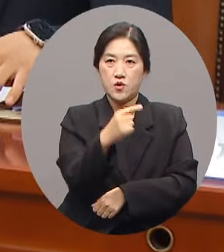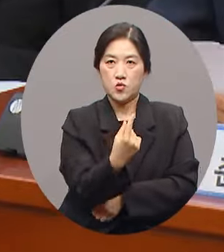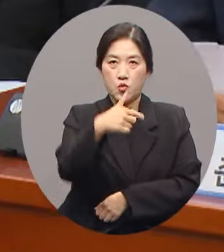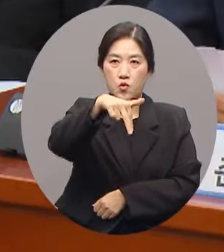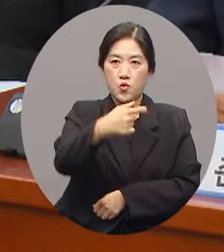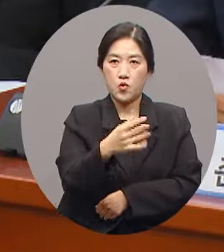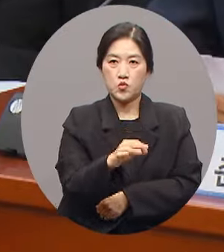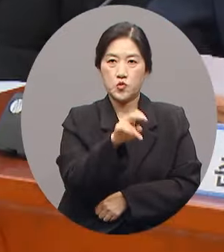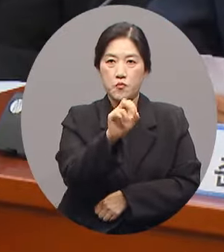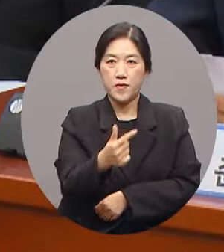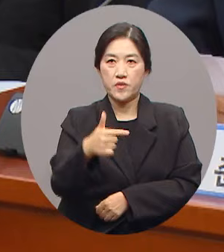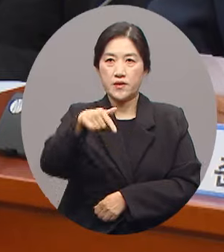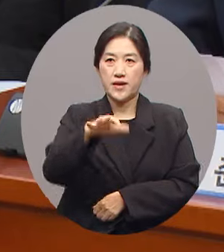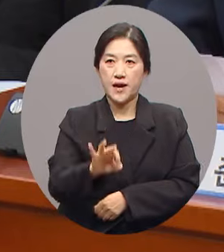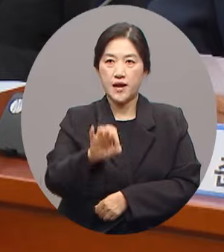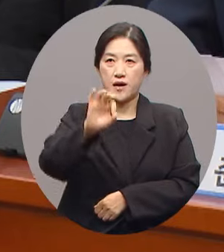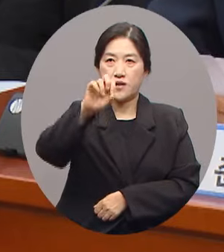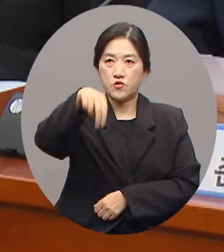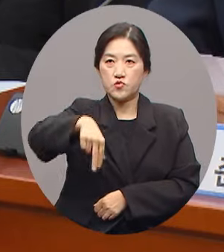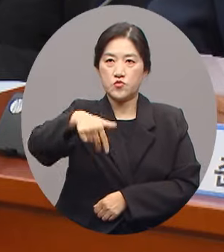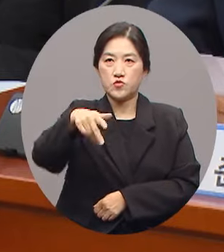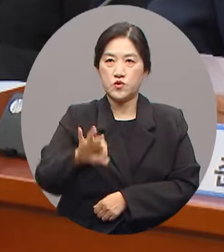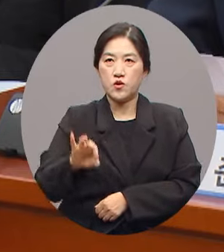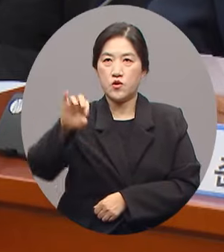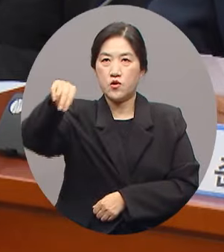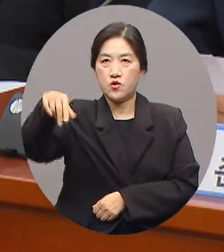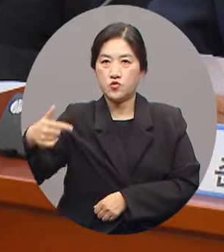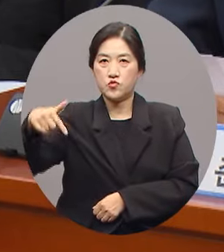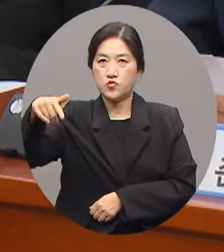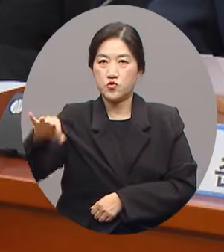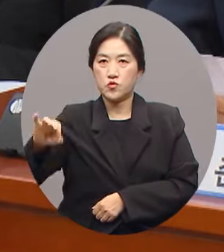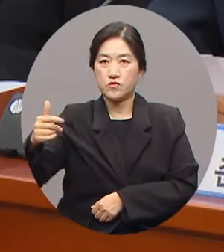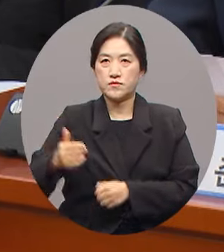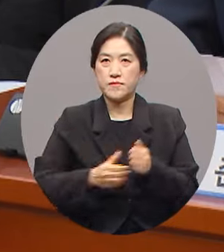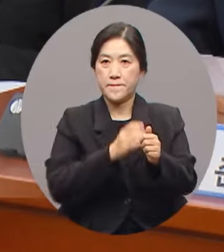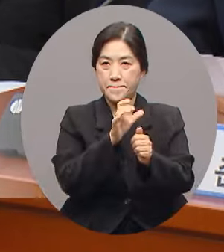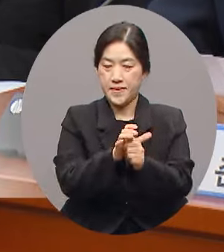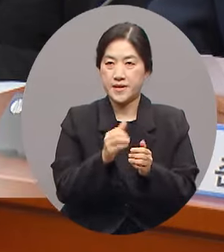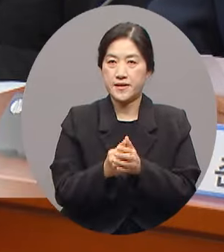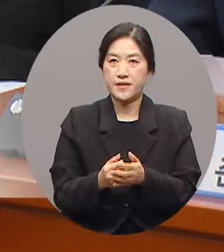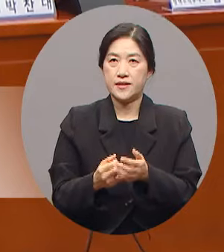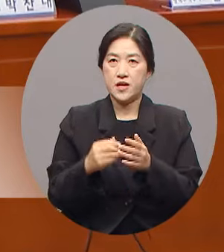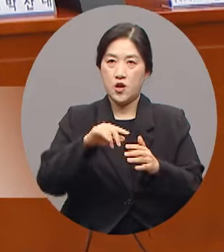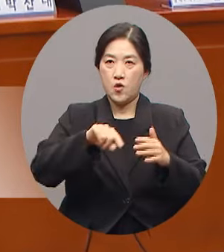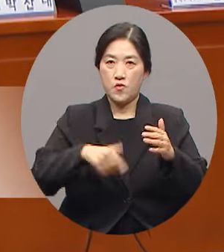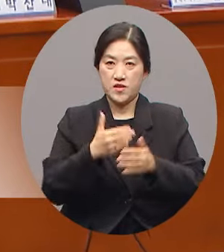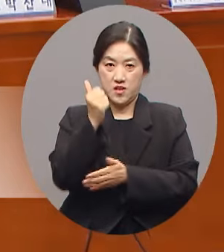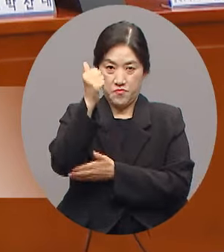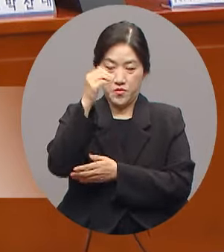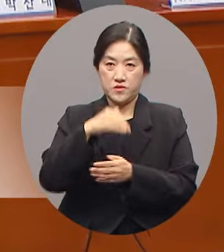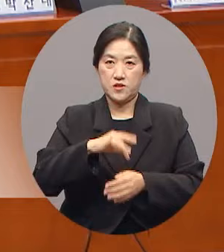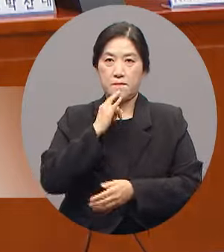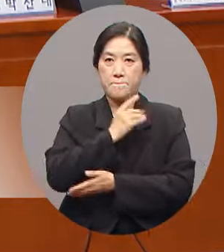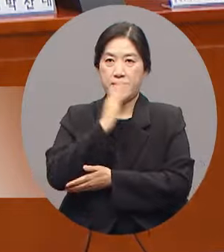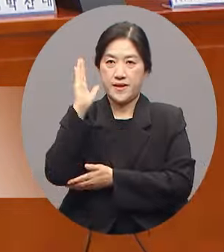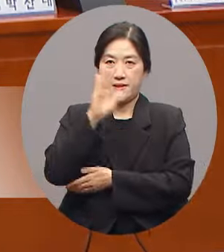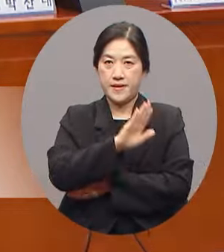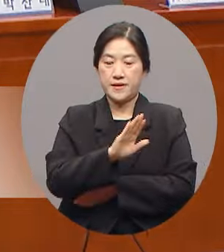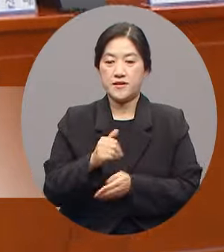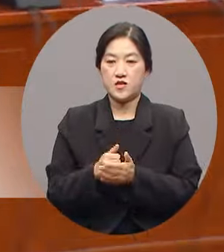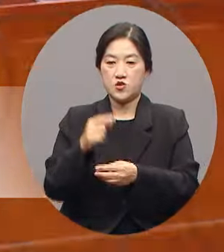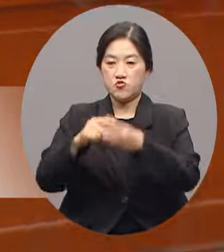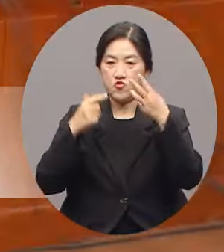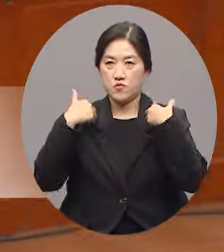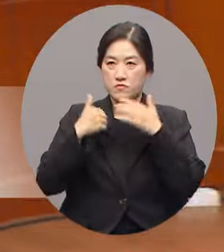강유정, 윤종군 당선자를 임명했습니다. 박 신임 원내대표는 첫 원내대책회의에서 윤석열 정부